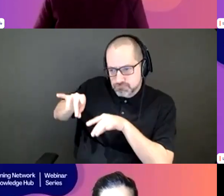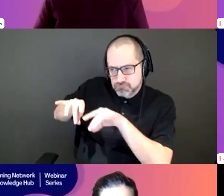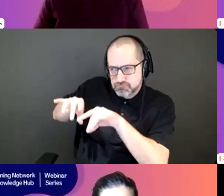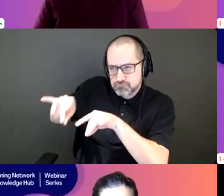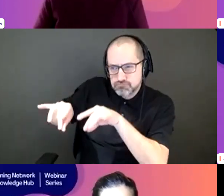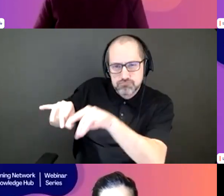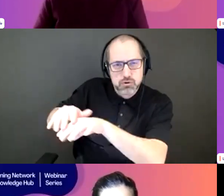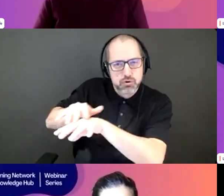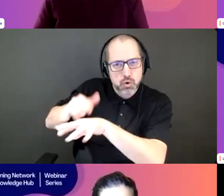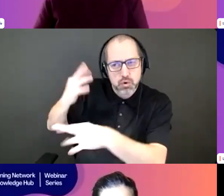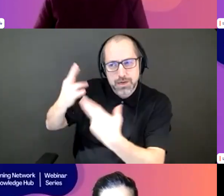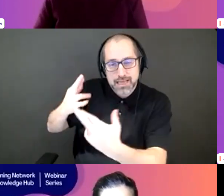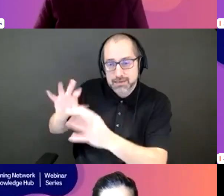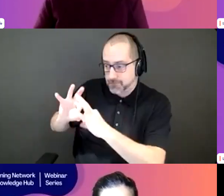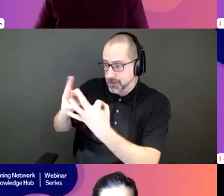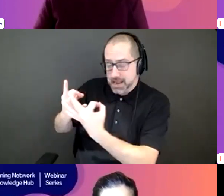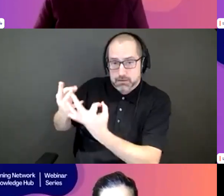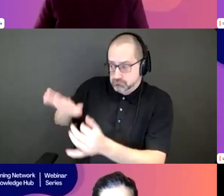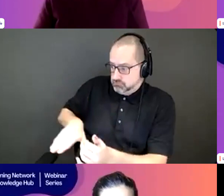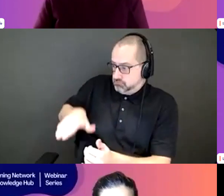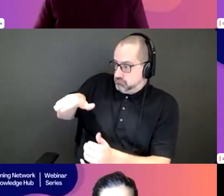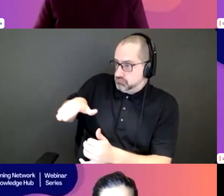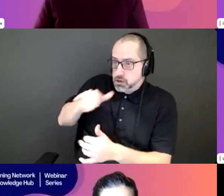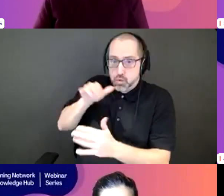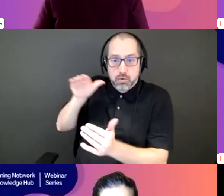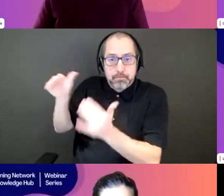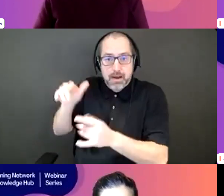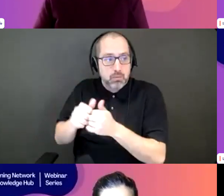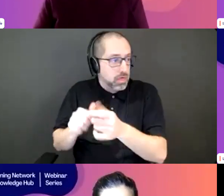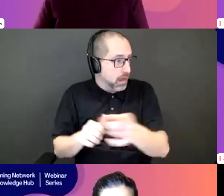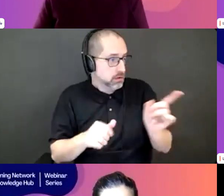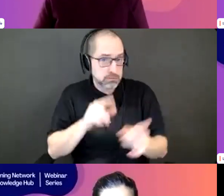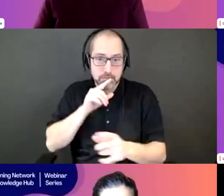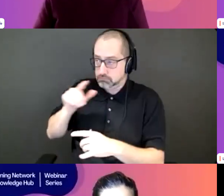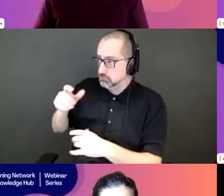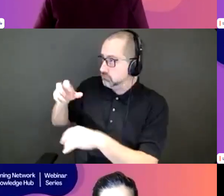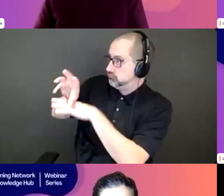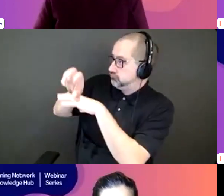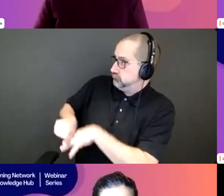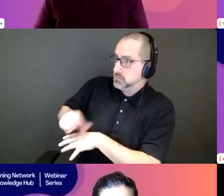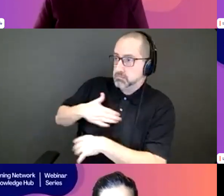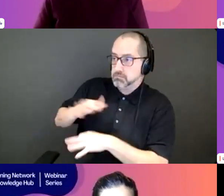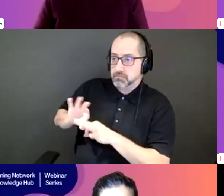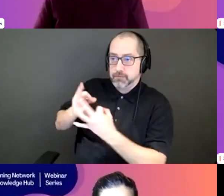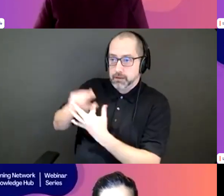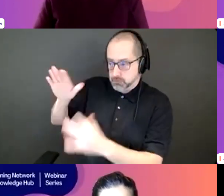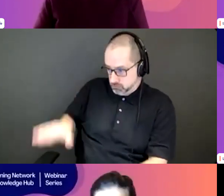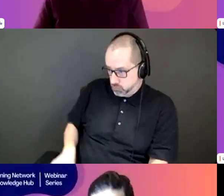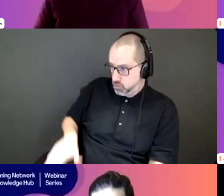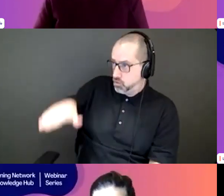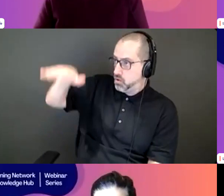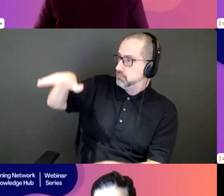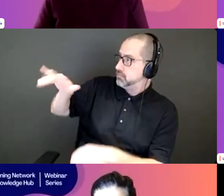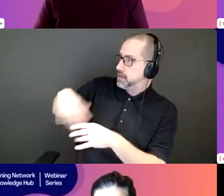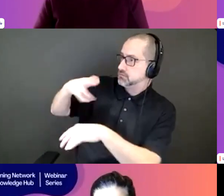la démarche est graduelle la famille c'est tout ce qu'il connaît c'est la seule peut-être qu'ils connaissent ils n'ont pas de comparaison quand ce qui se